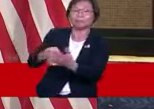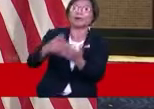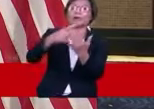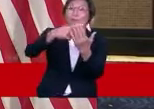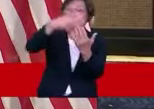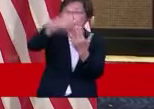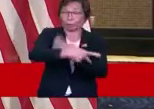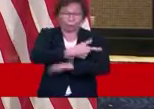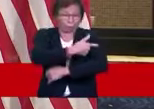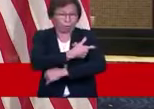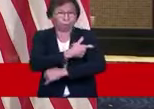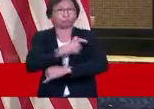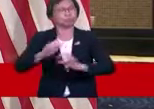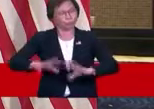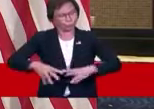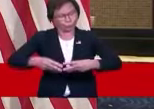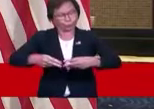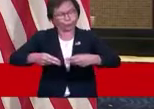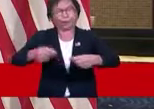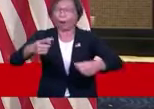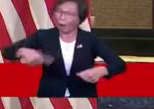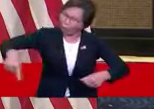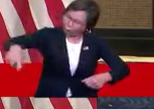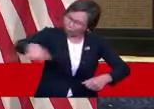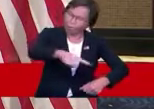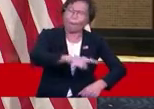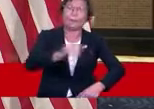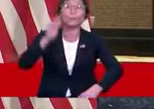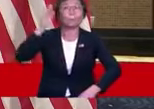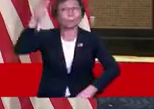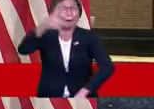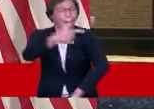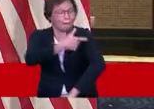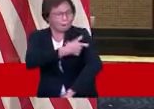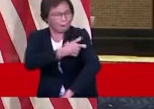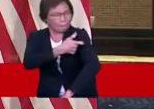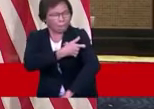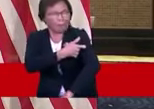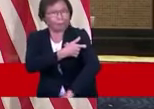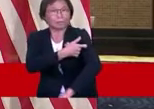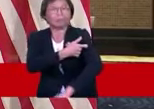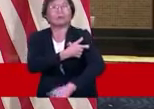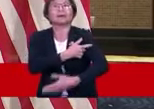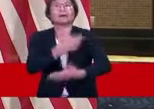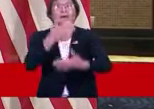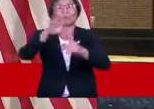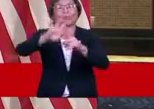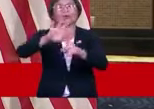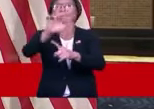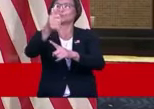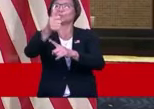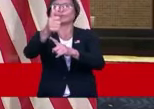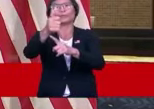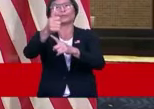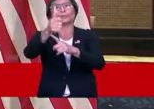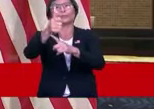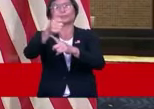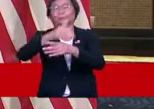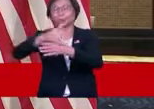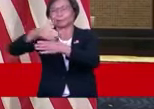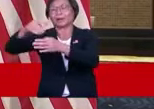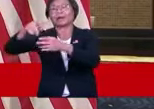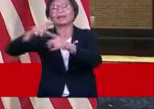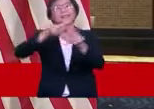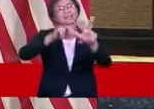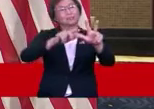goswell Oh love you will get back edited by the end of October in syaa Allah